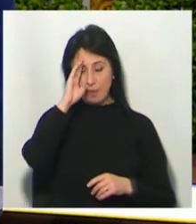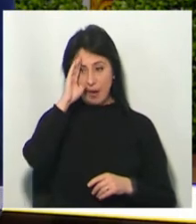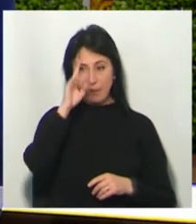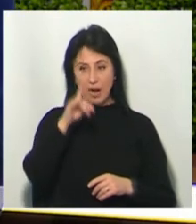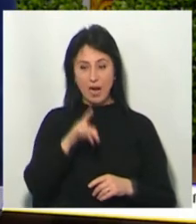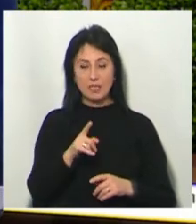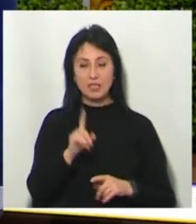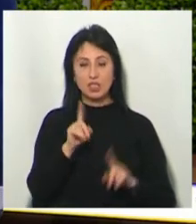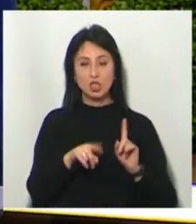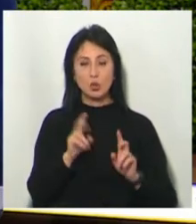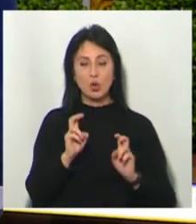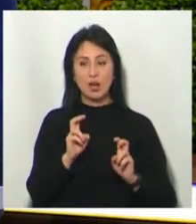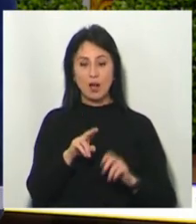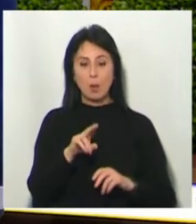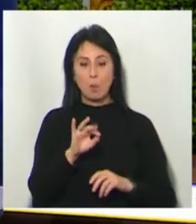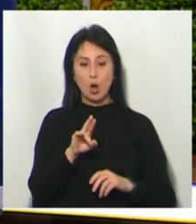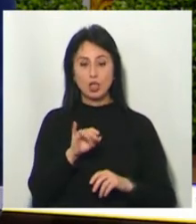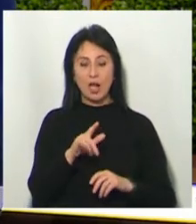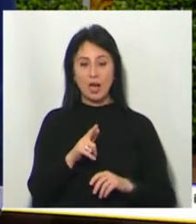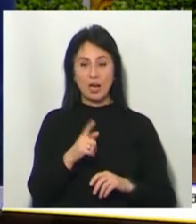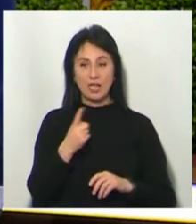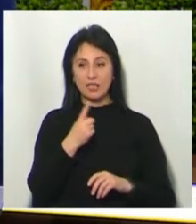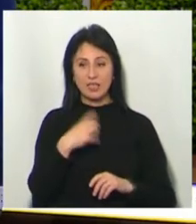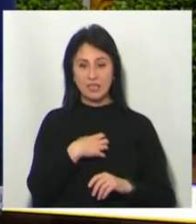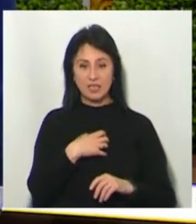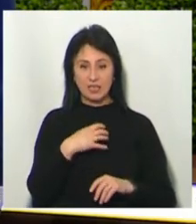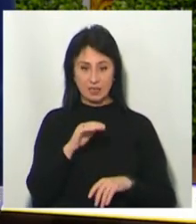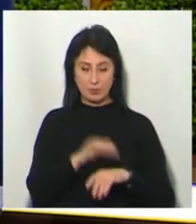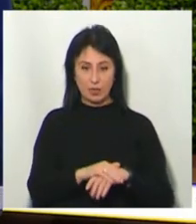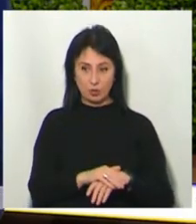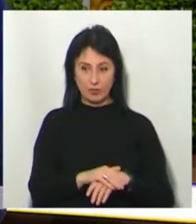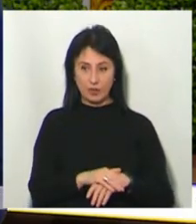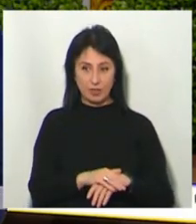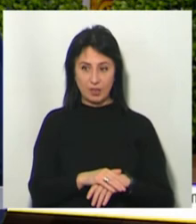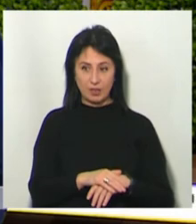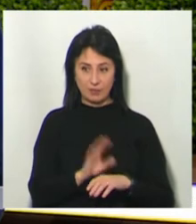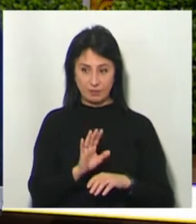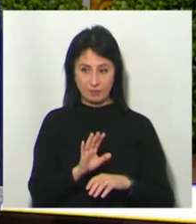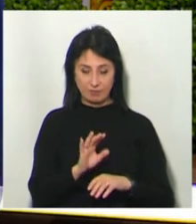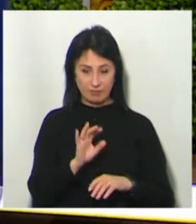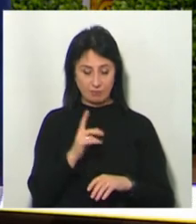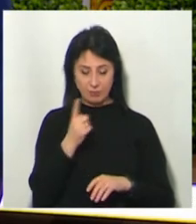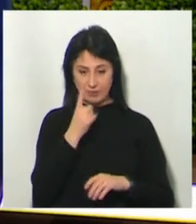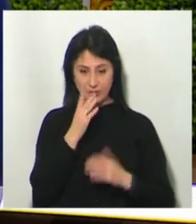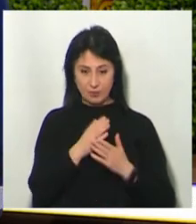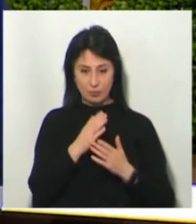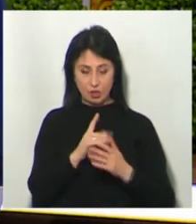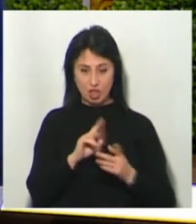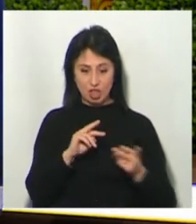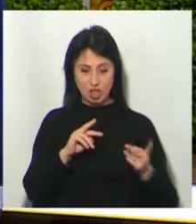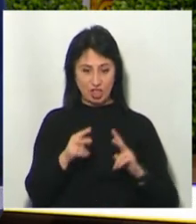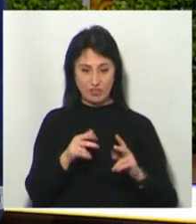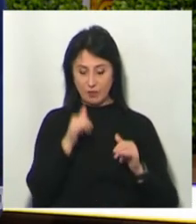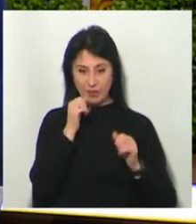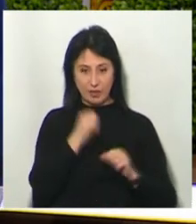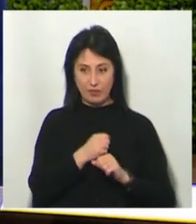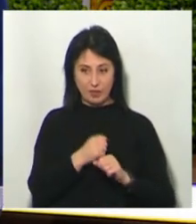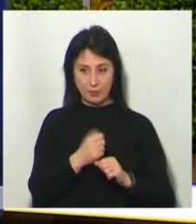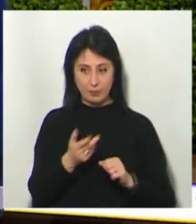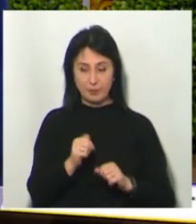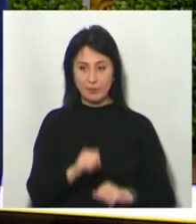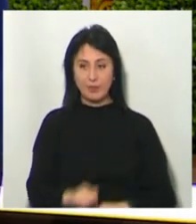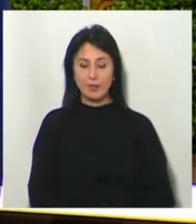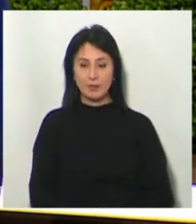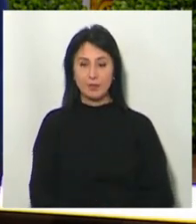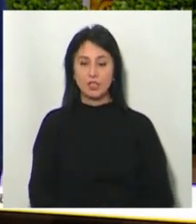მამაკაცის სქესი ზოგადად პოდაგრის ერთ-ერთი ძირითადი რისკ ფაქტორია. არამოდიფიცირებადი რისკ ფაქტორია, რომლის შეცვლას პრაქტიკულად ვერ მოვახერხებთ,